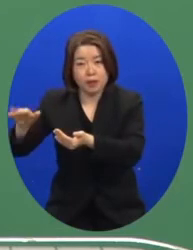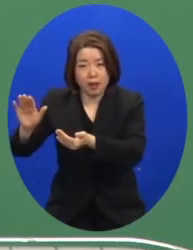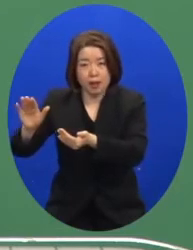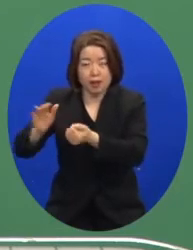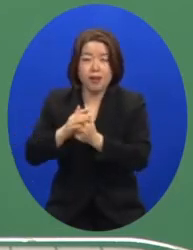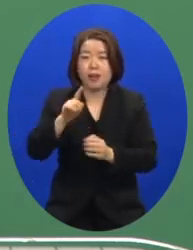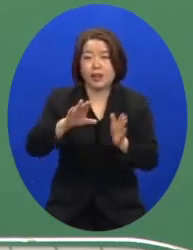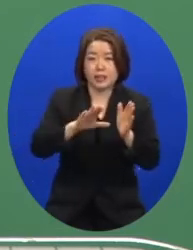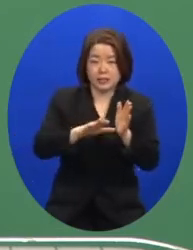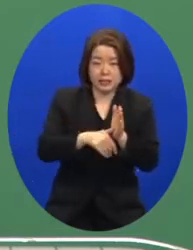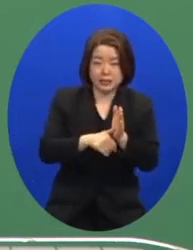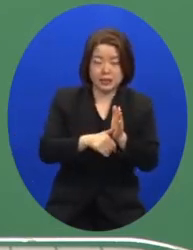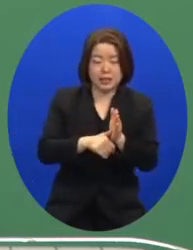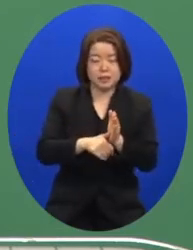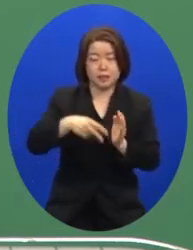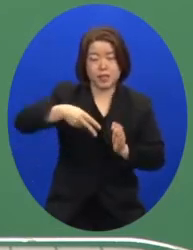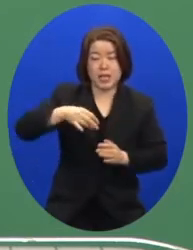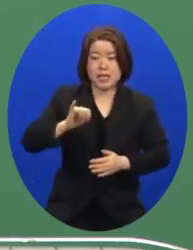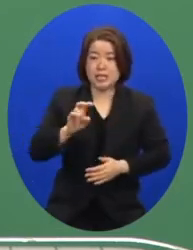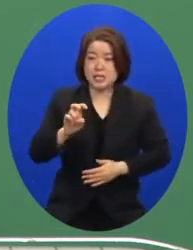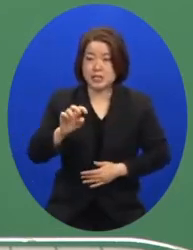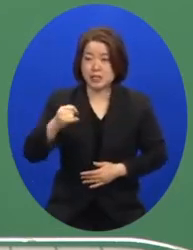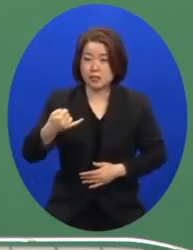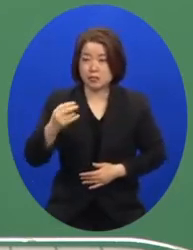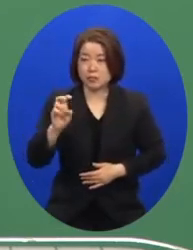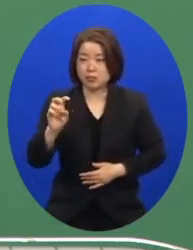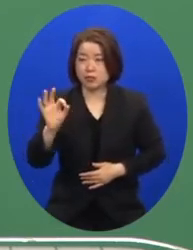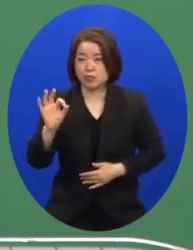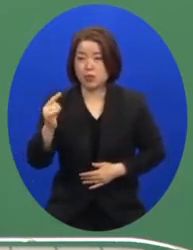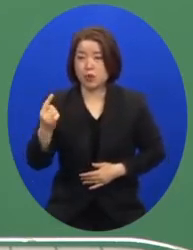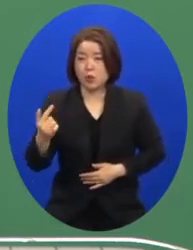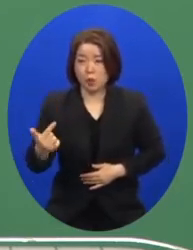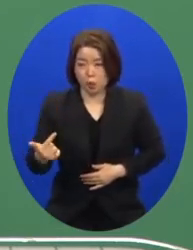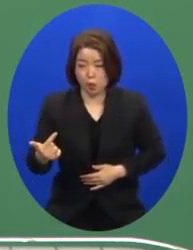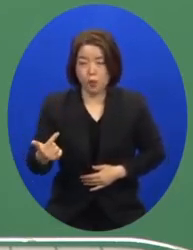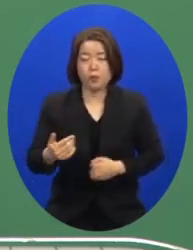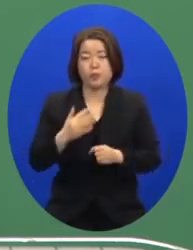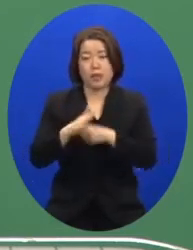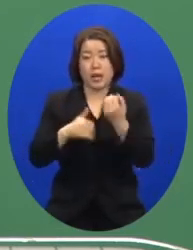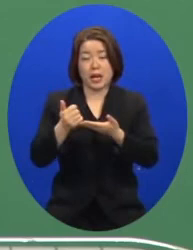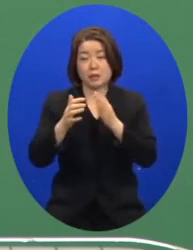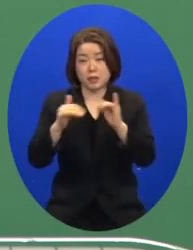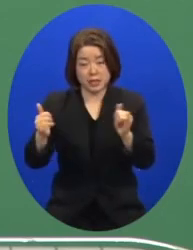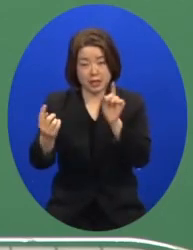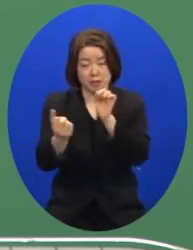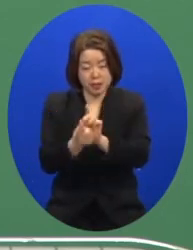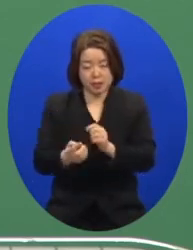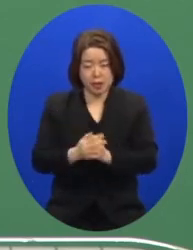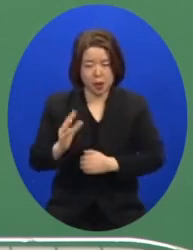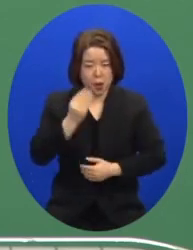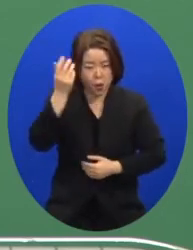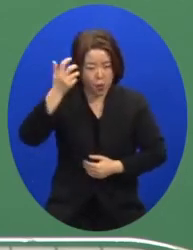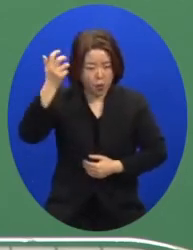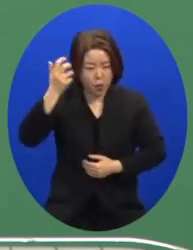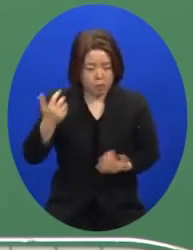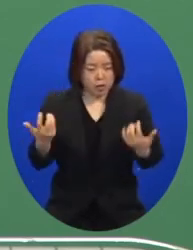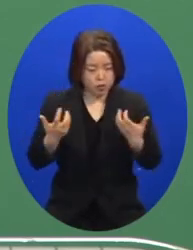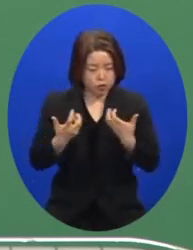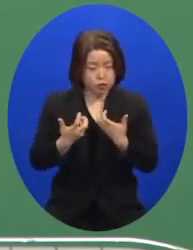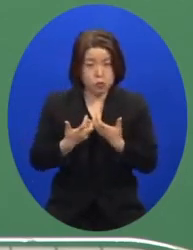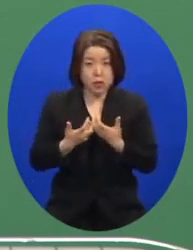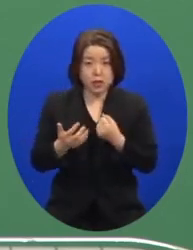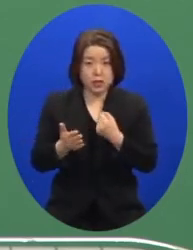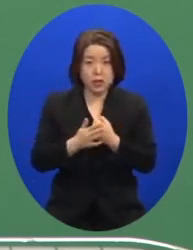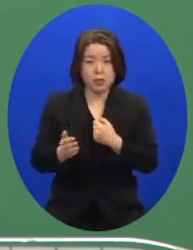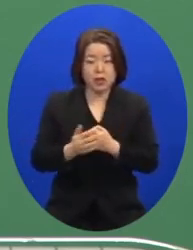시몬 이라는 손질을 맞나요 이 시몬은 성령이 충만한 사람으로 하나님께서 4시아 를 볼